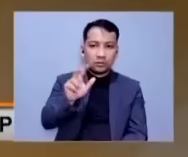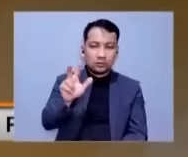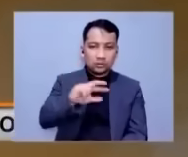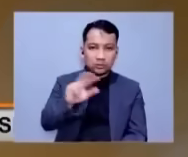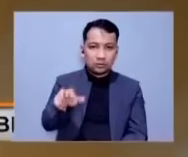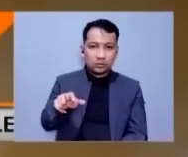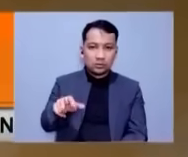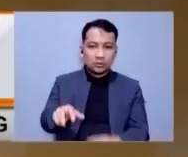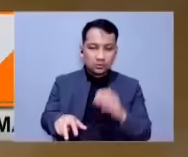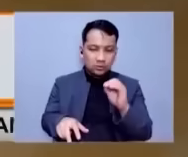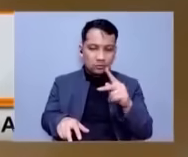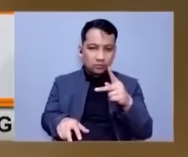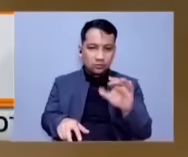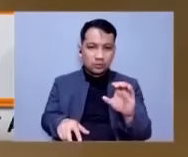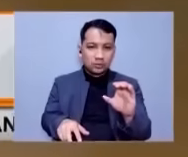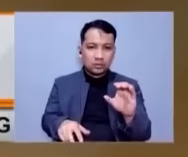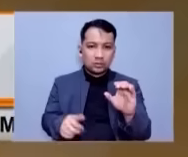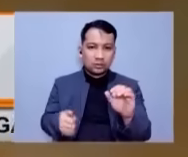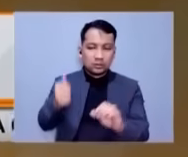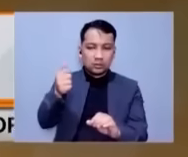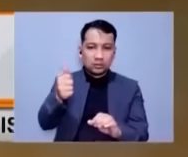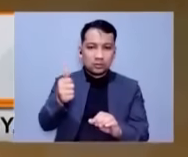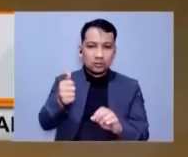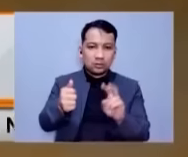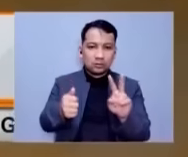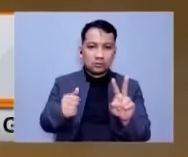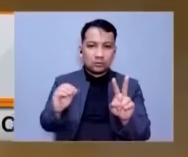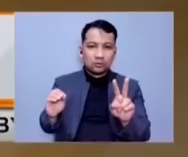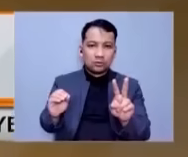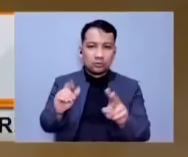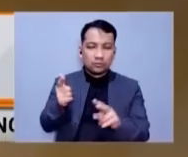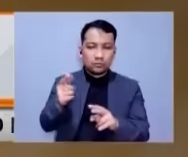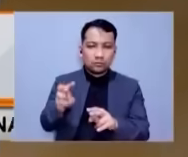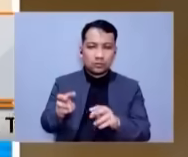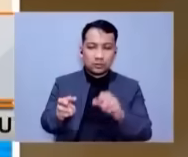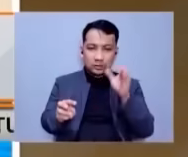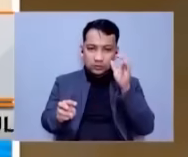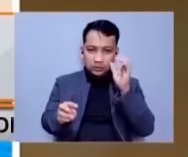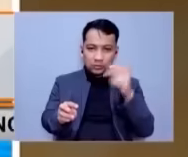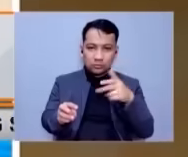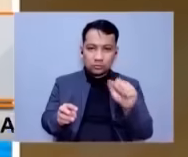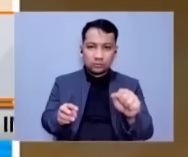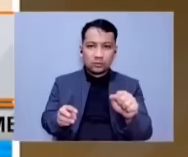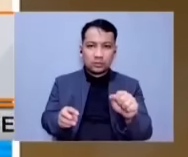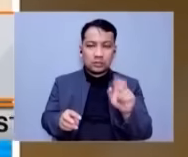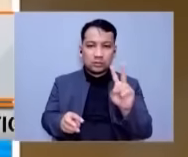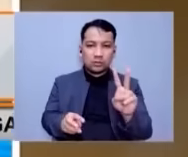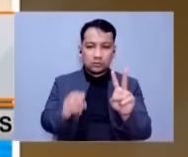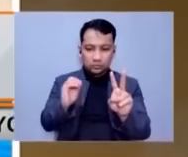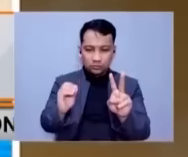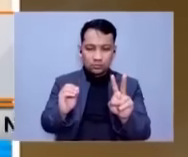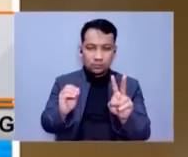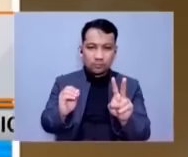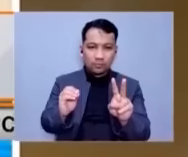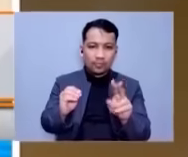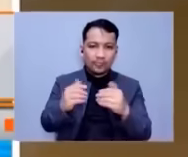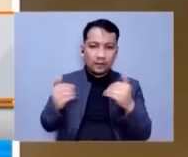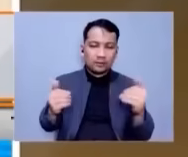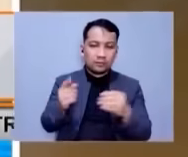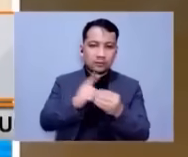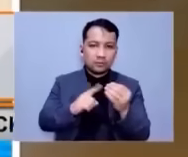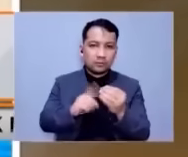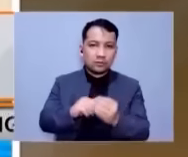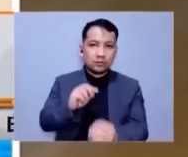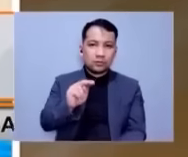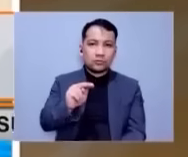OKC habang nakakuha din sila ng 26 galing kay Chet Holmgren para lumamang ng 2-0 sa kanilang matchup kalaban ng New Orleans